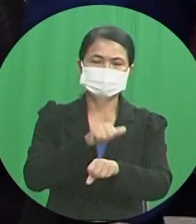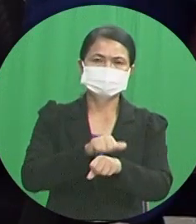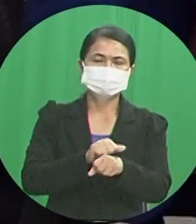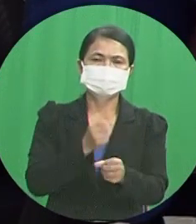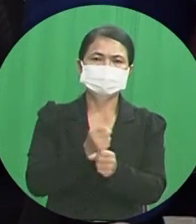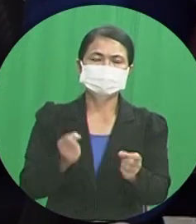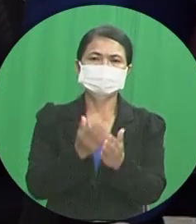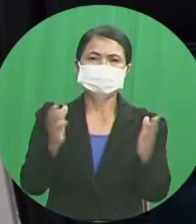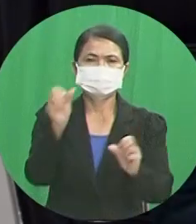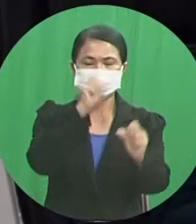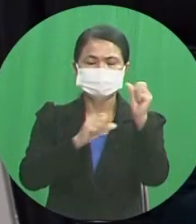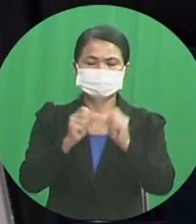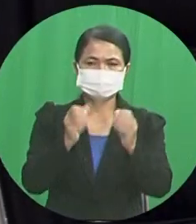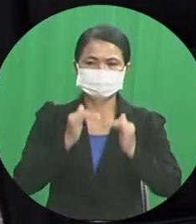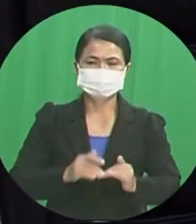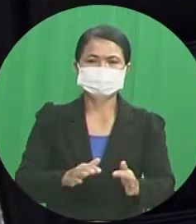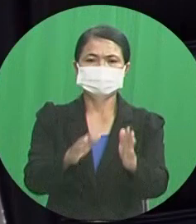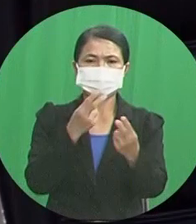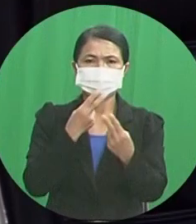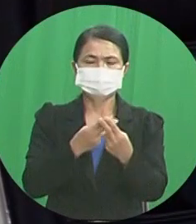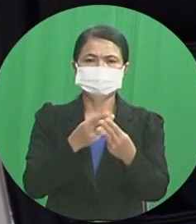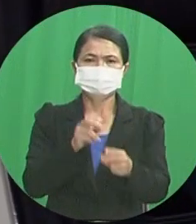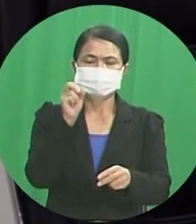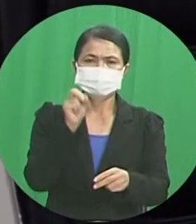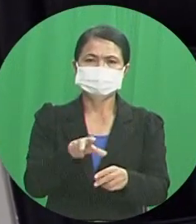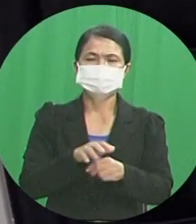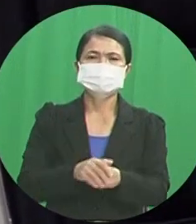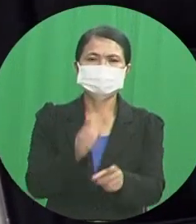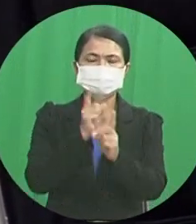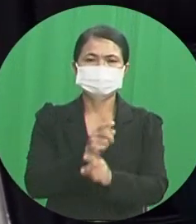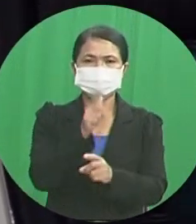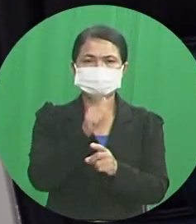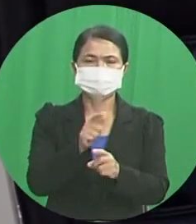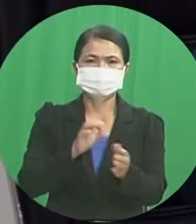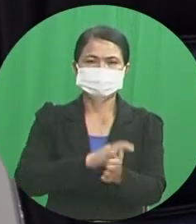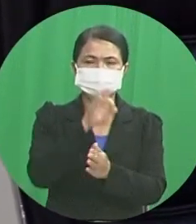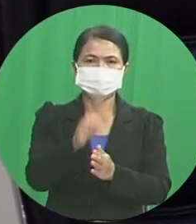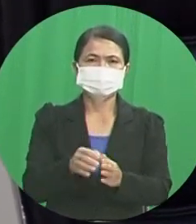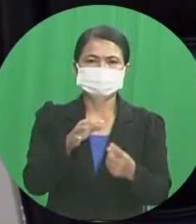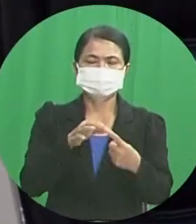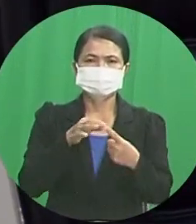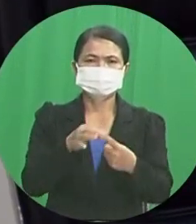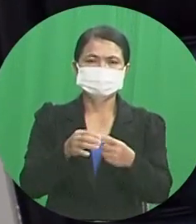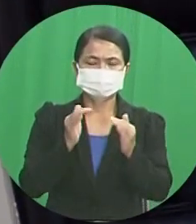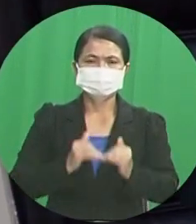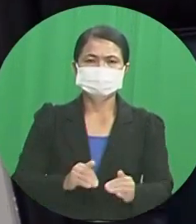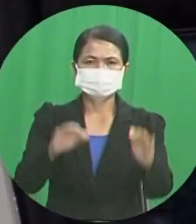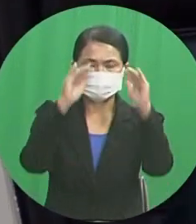ធ្វើយ៉ាងណាកែលម្អឲ្យសមស្របឆ្លើយតបបានតម្រូវការជាក់ស្ដែងនៅក្នុងវិស័យជាពិសេសឲ្យស្របទៅ